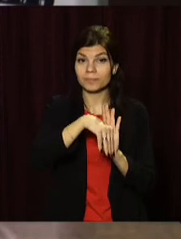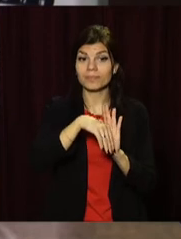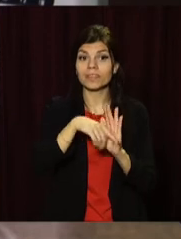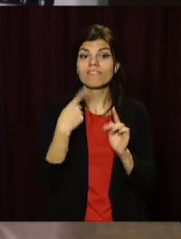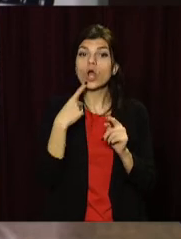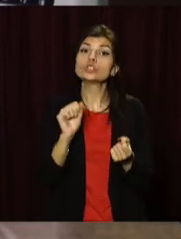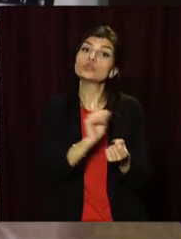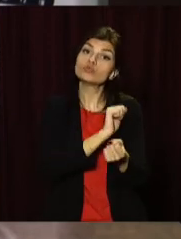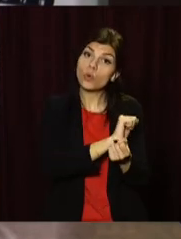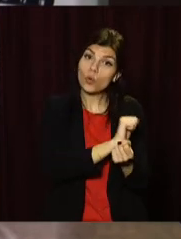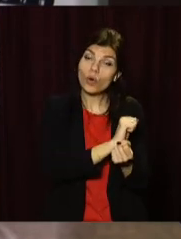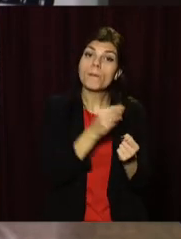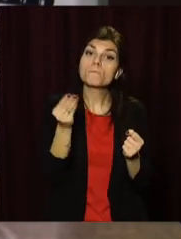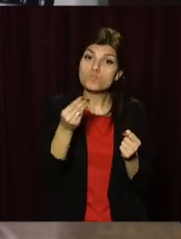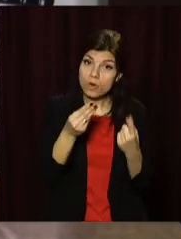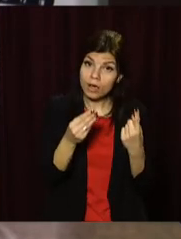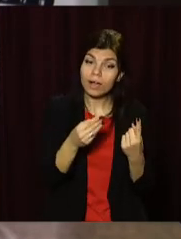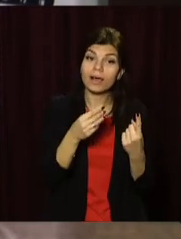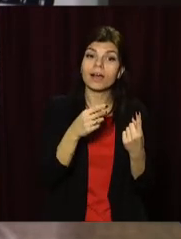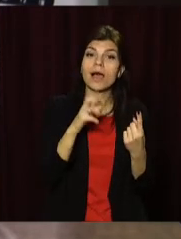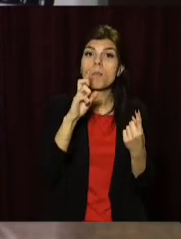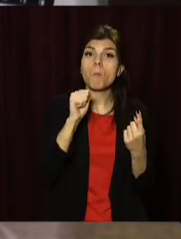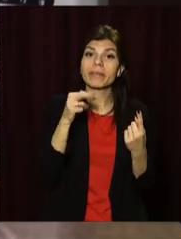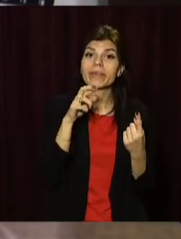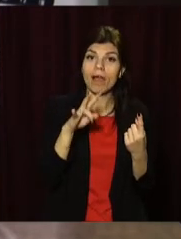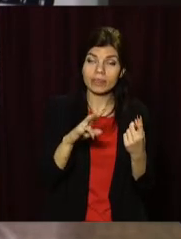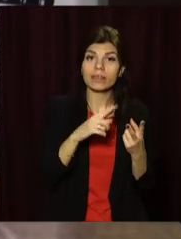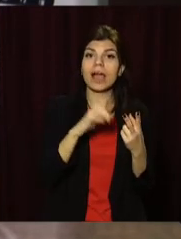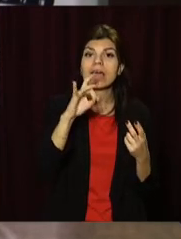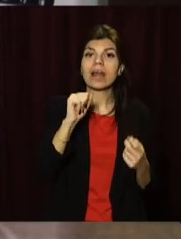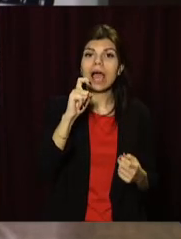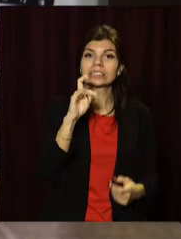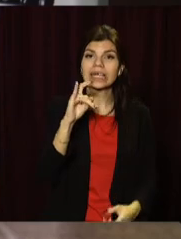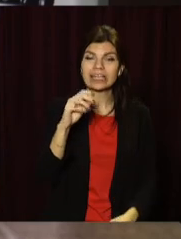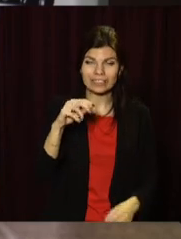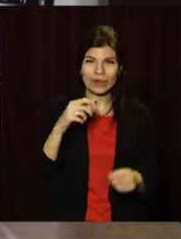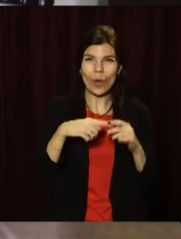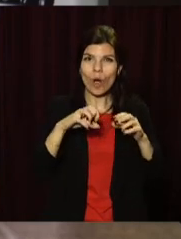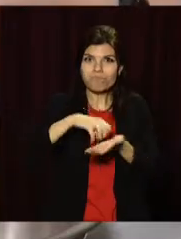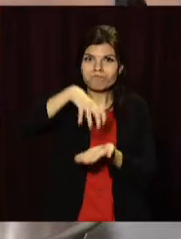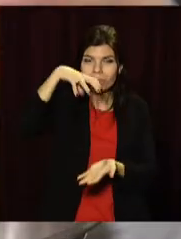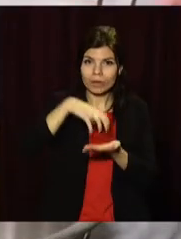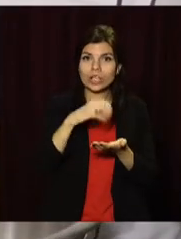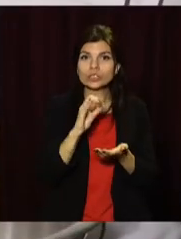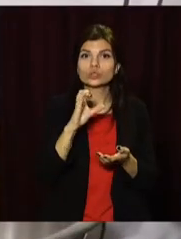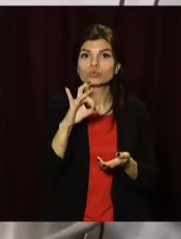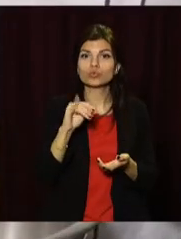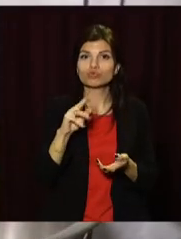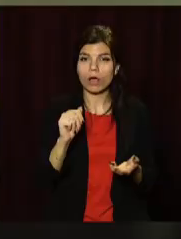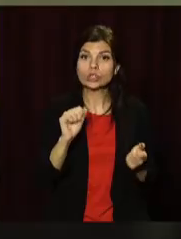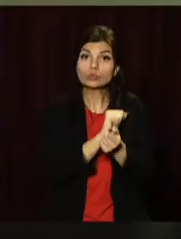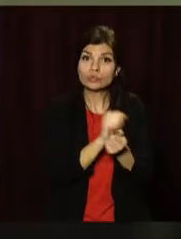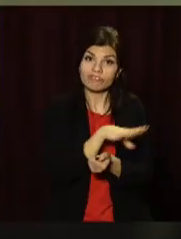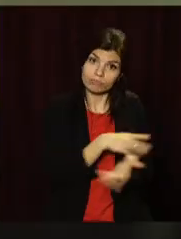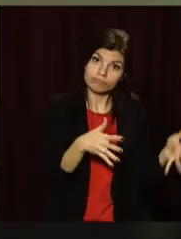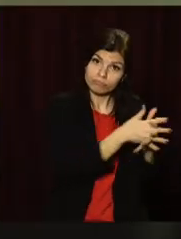сухі інгредієнти. Це мука, бадьян, розрихлитель і кокосова стружка. З'єднуємо все та додаємо